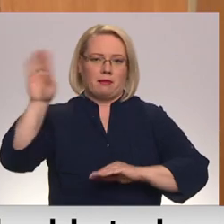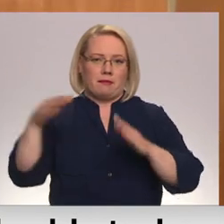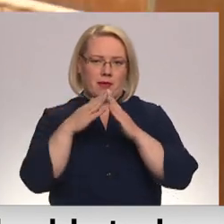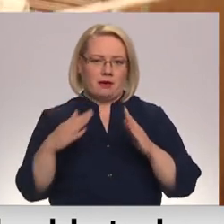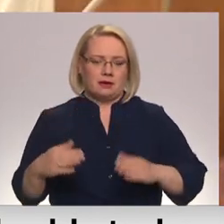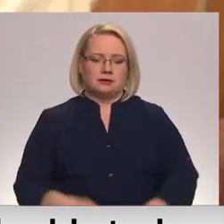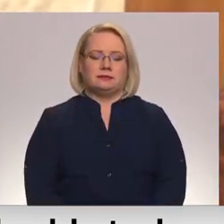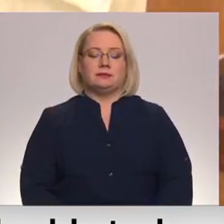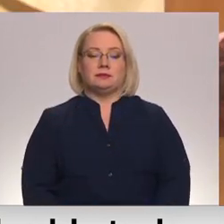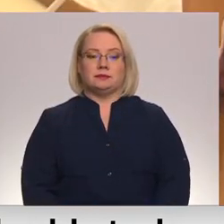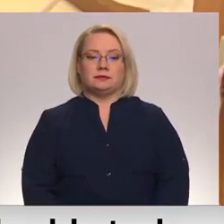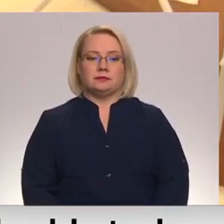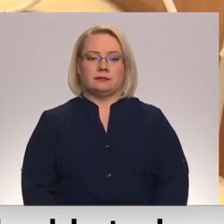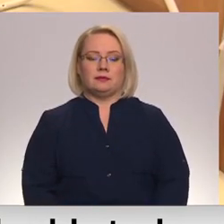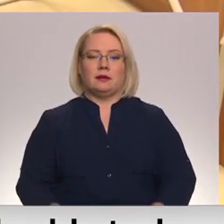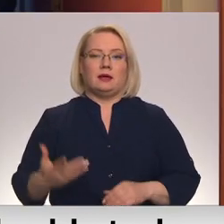Ukrainu.